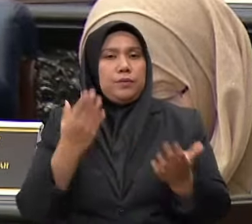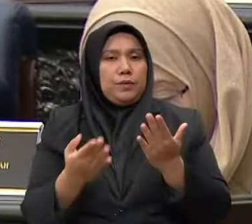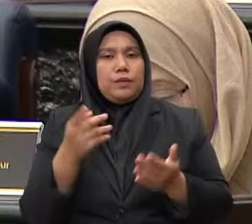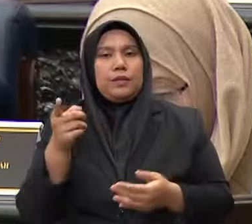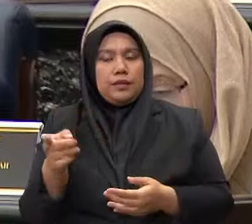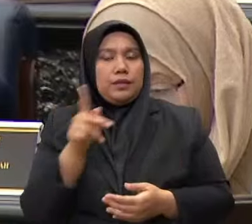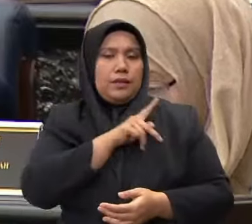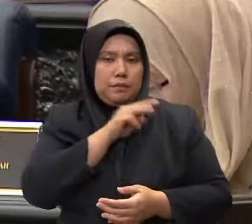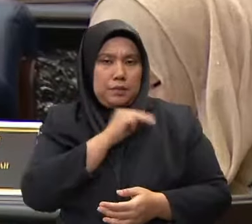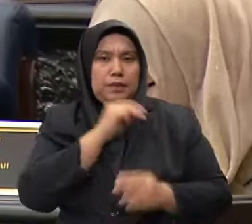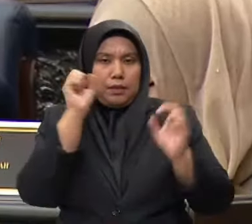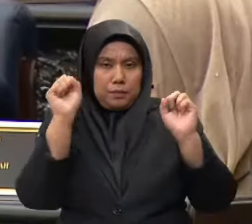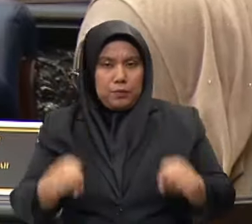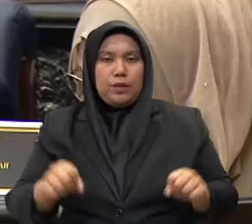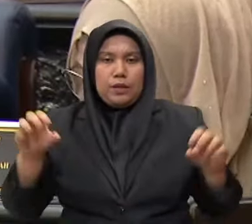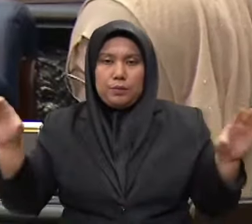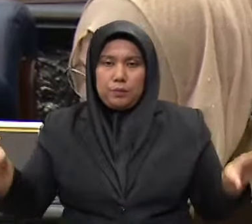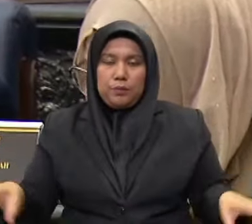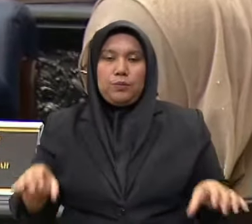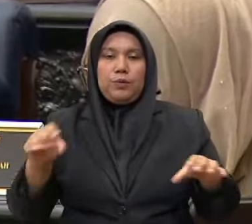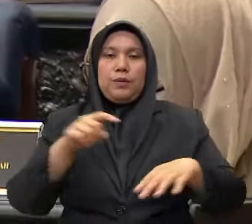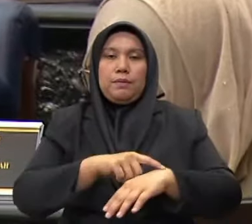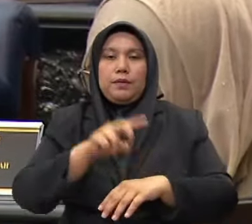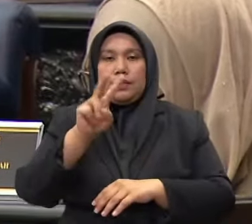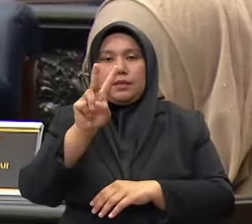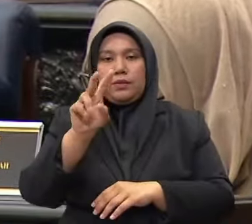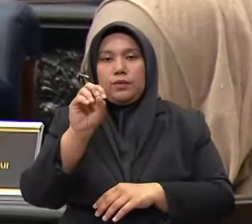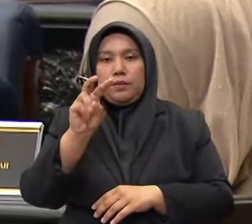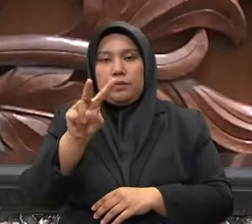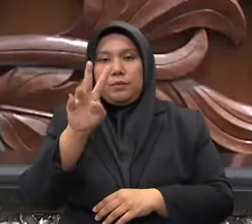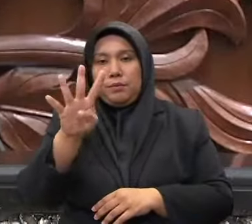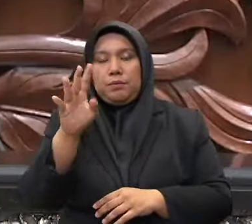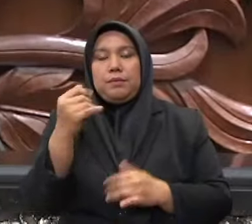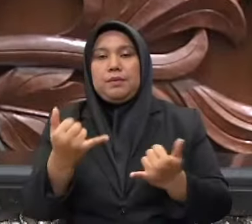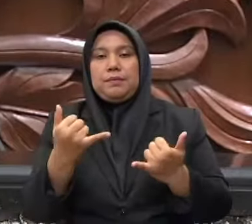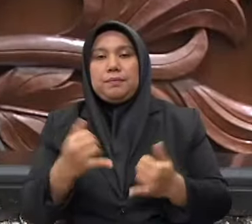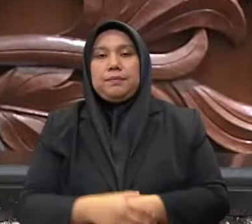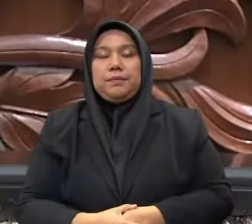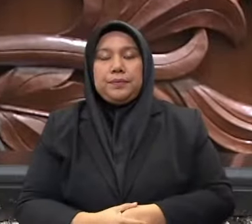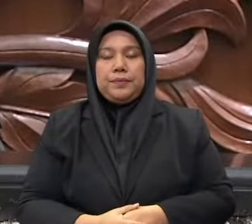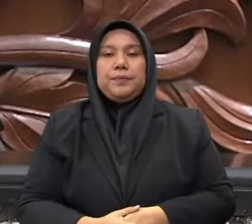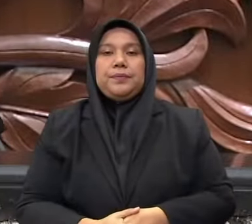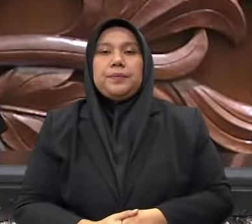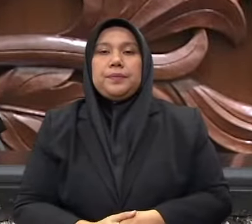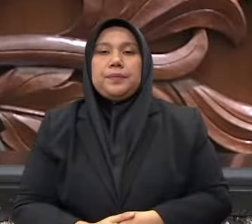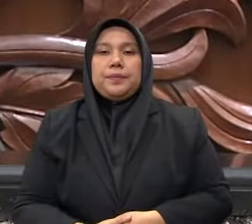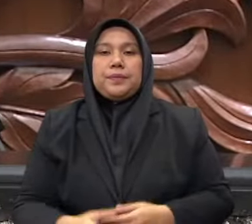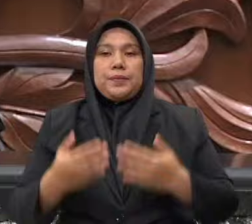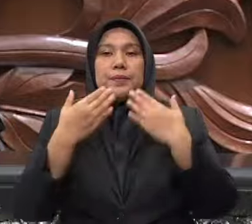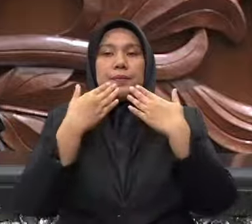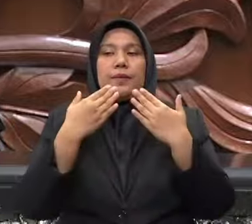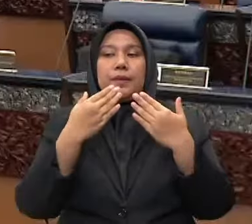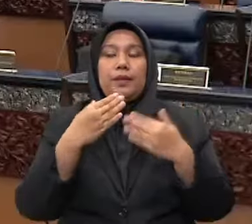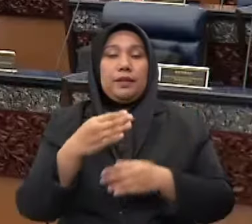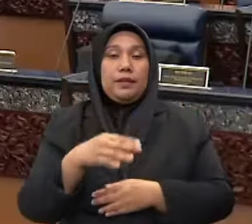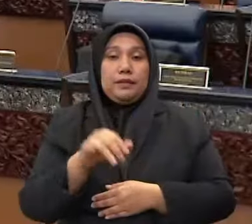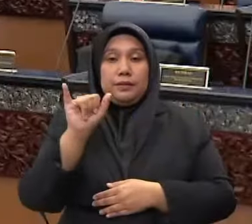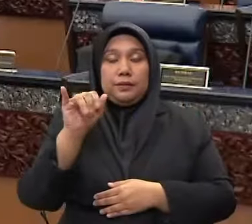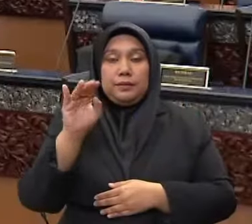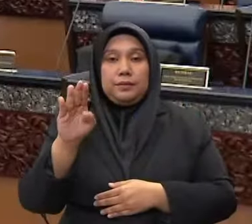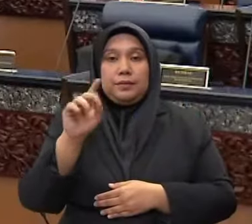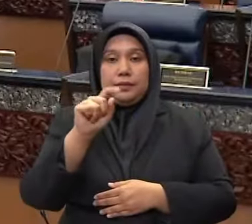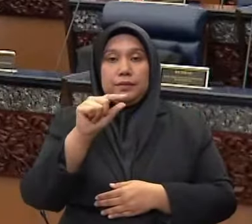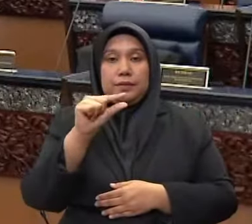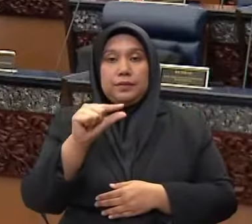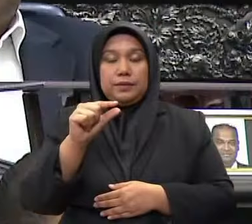Kementerian pada tahun 2024 ini Terima kasih timbalan menteri menteri Terima kasih yang berhormat Tanjung Manis dua